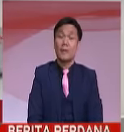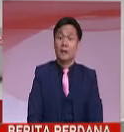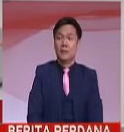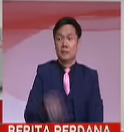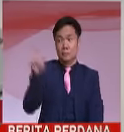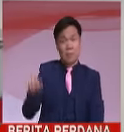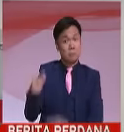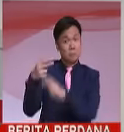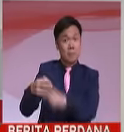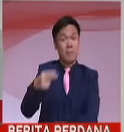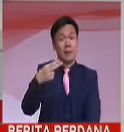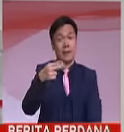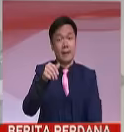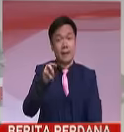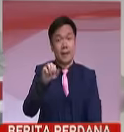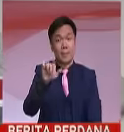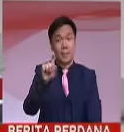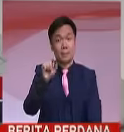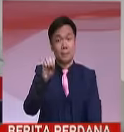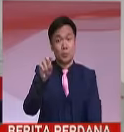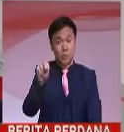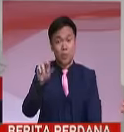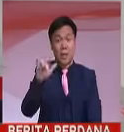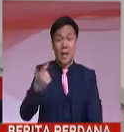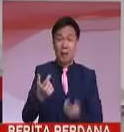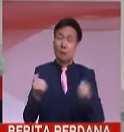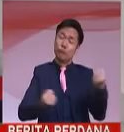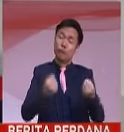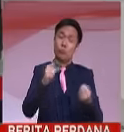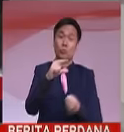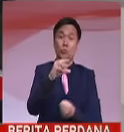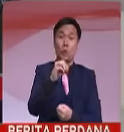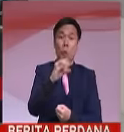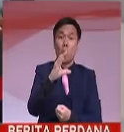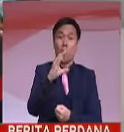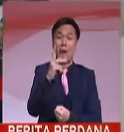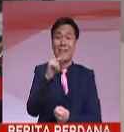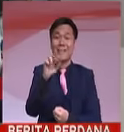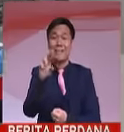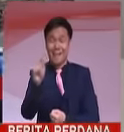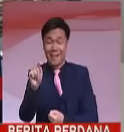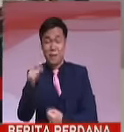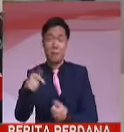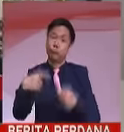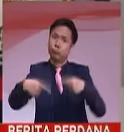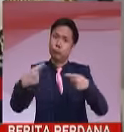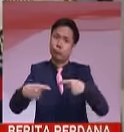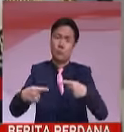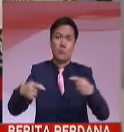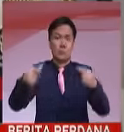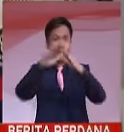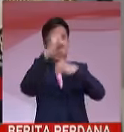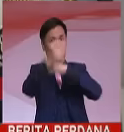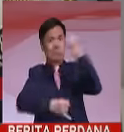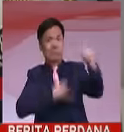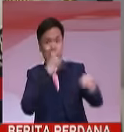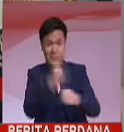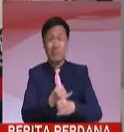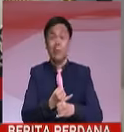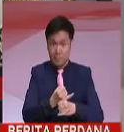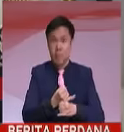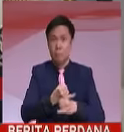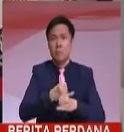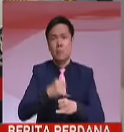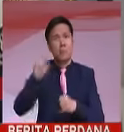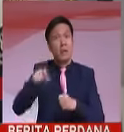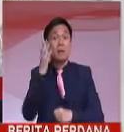menurut hamil tumbledown how menerus isukan buka contoh bersaing dalam ke-66 terbangsa merupakan kunci utama kepada